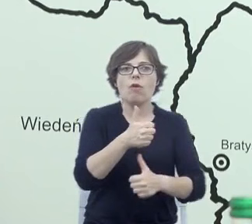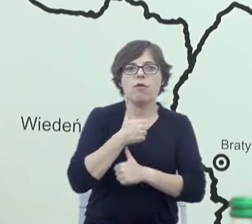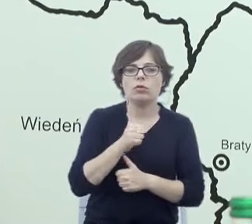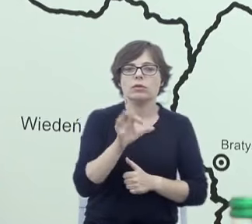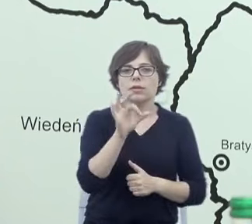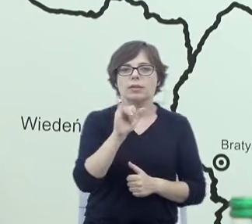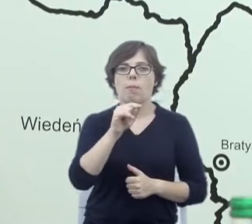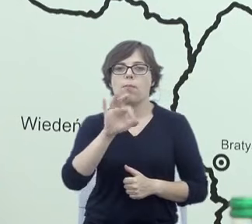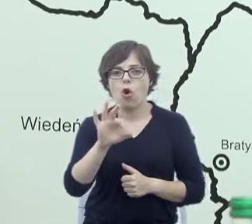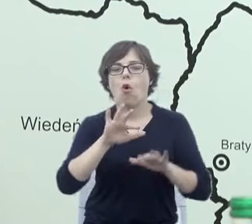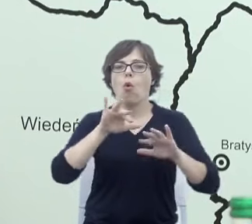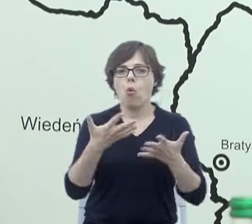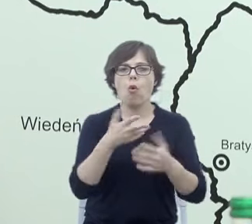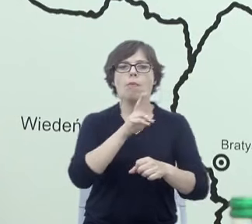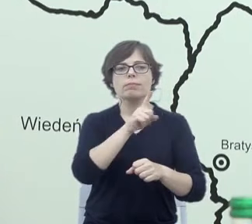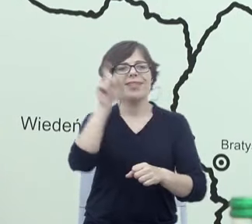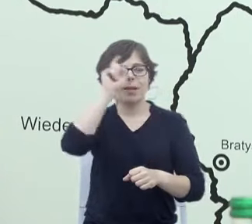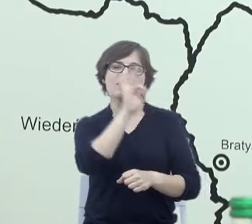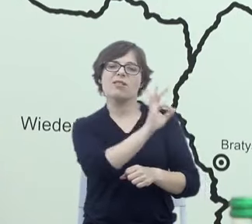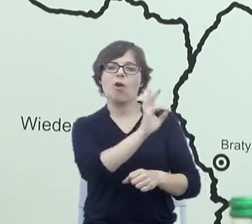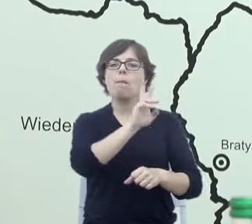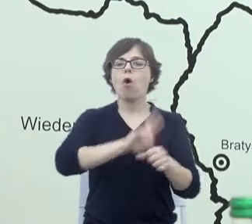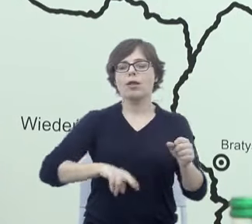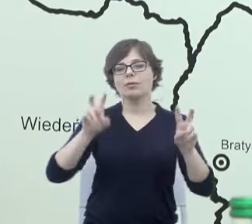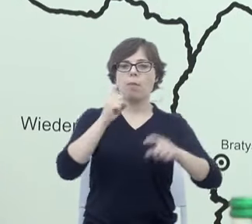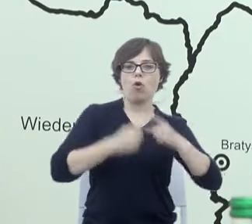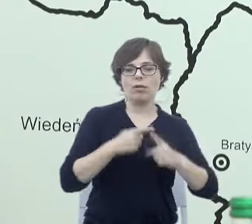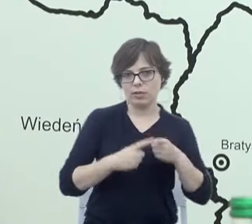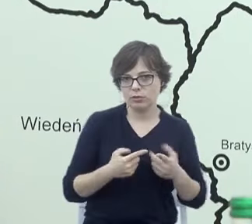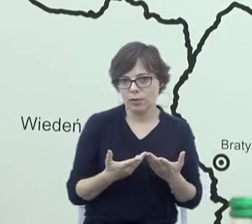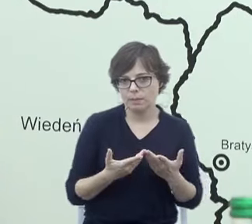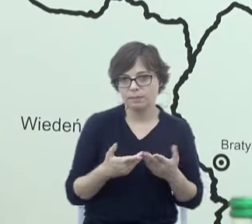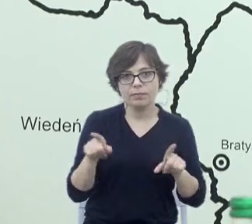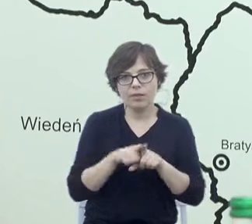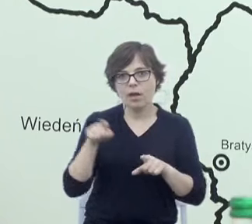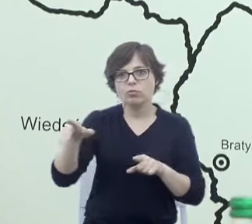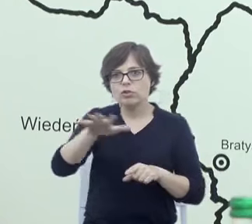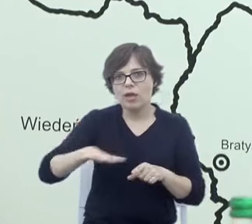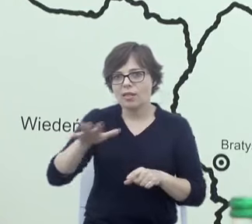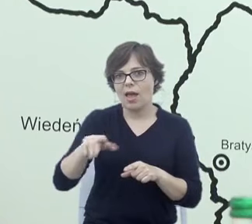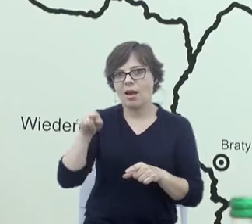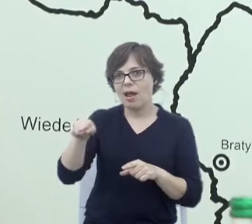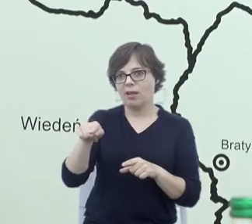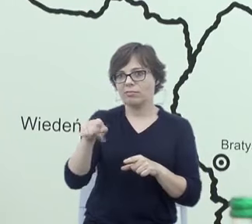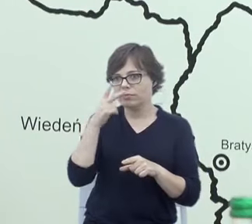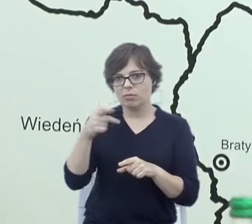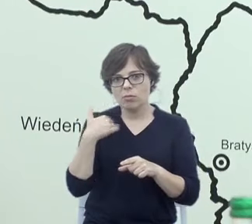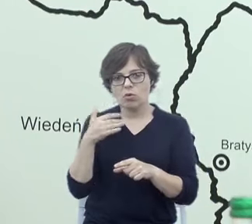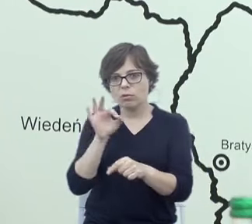tej policji politycznej niemieckiej, które no, tam pacyfikowały ten teren. I ten wzór niemiecki,